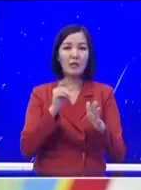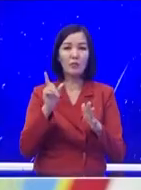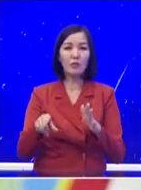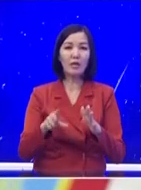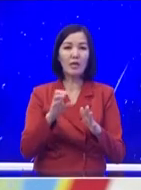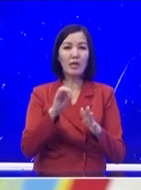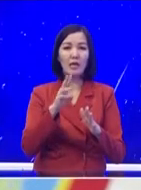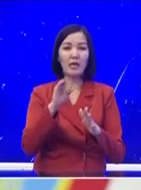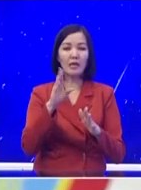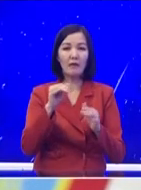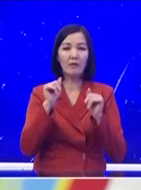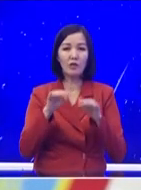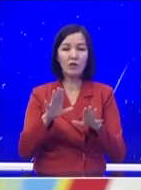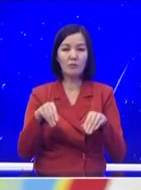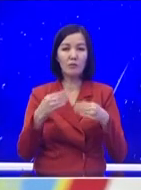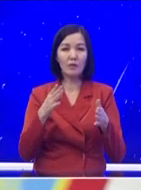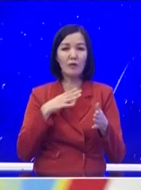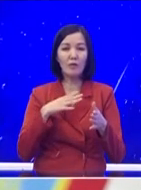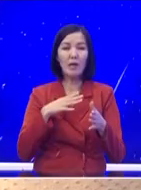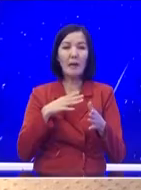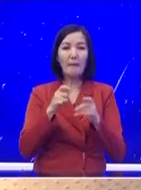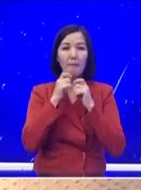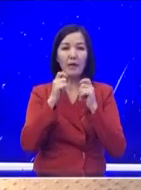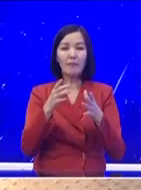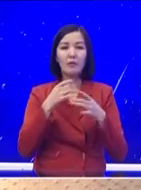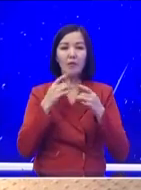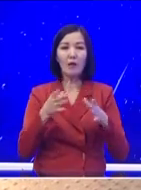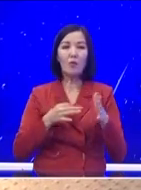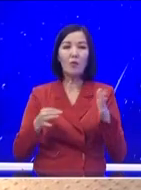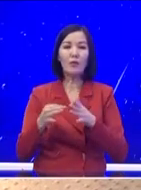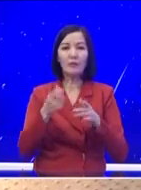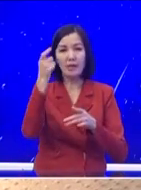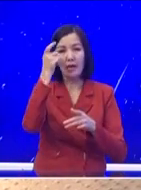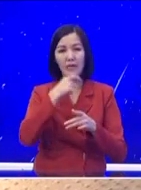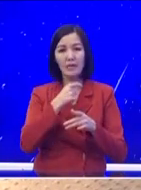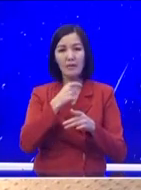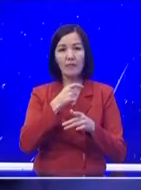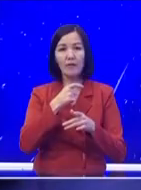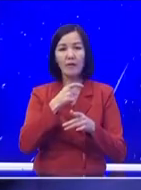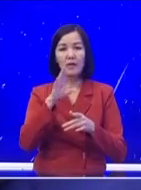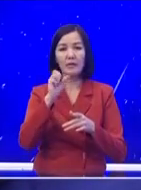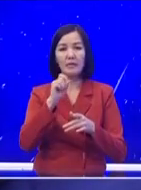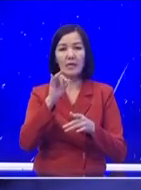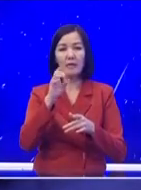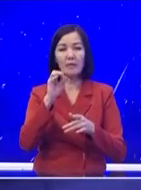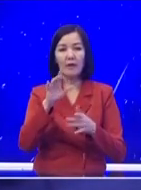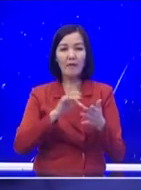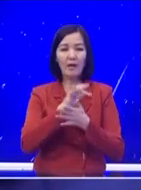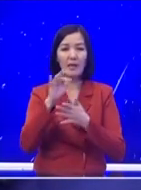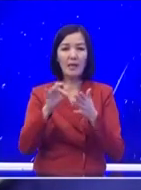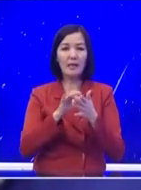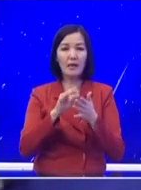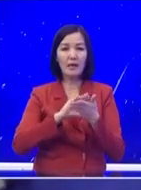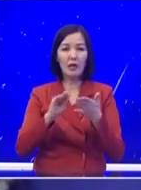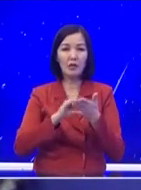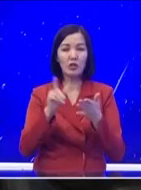Бақытжан Ертаевтың шешімімен беріліп отыр. Марапаттау салтанатына облыстағы әдеп жөніндегі уәкілі Ғалиасқар Сарбаев, қалалық